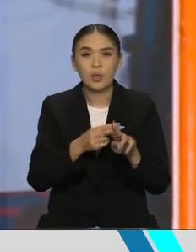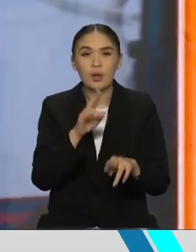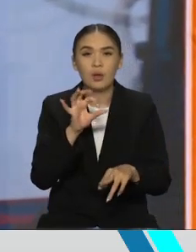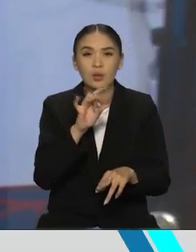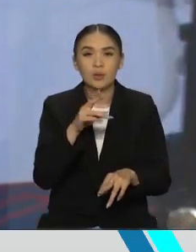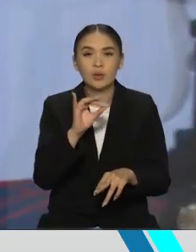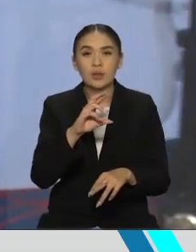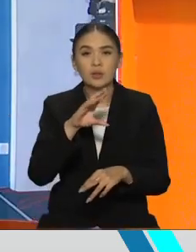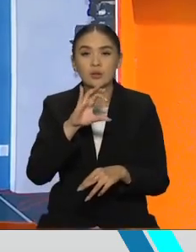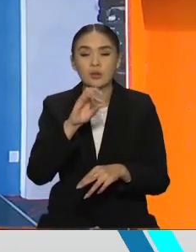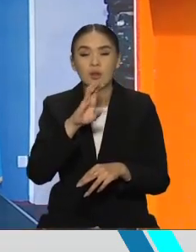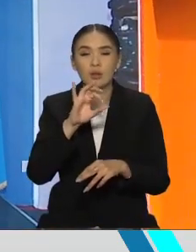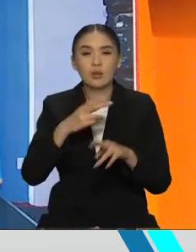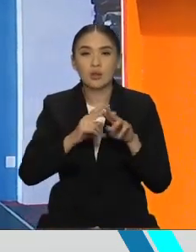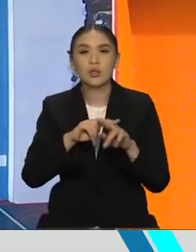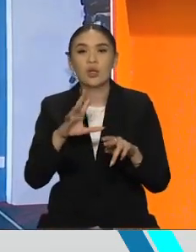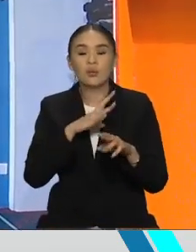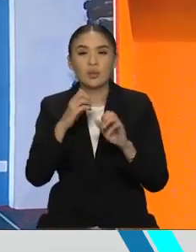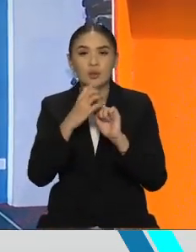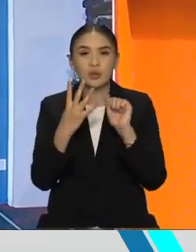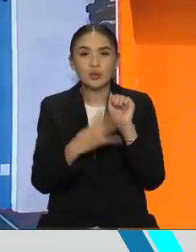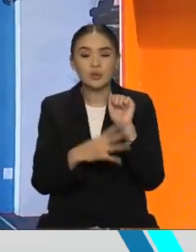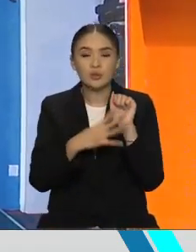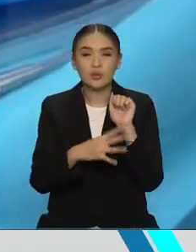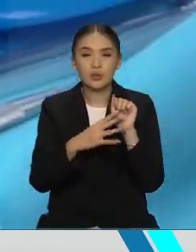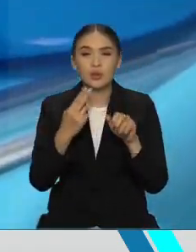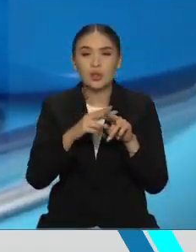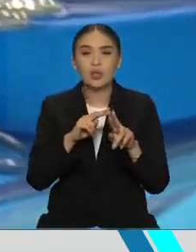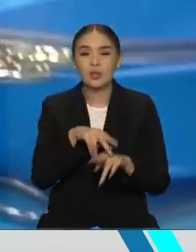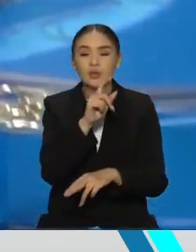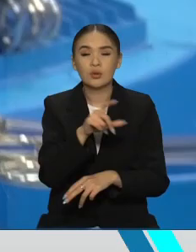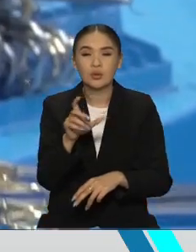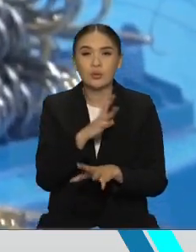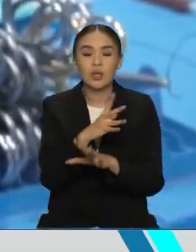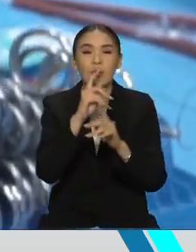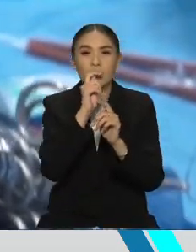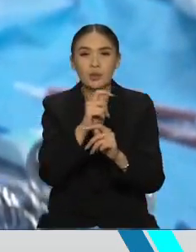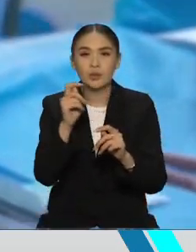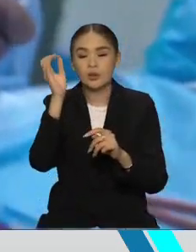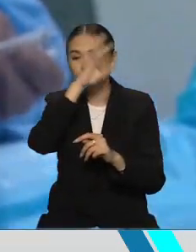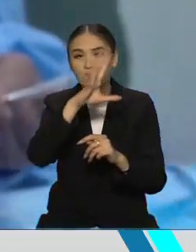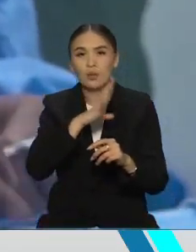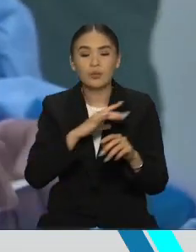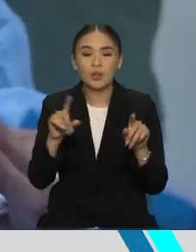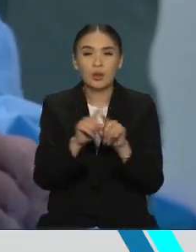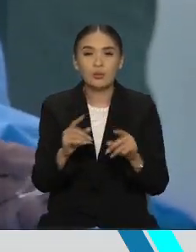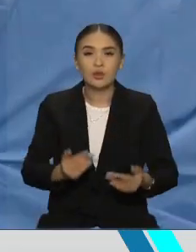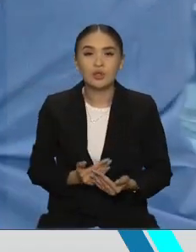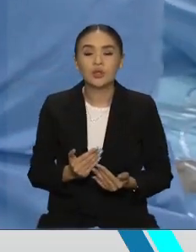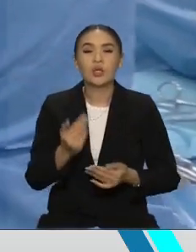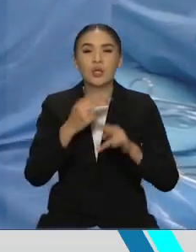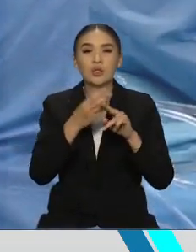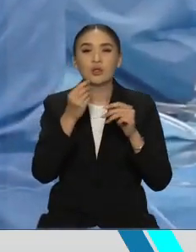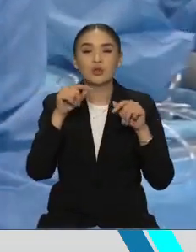кардиохирурги подарили вторую жизнь почти 90 пациентам. На сегодняшний день в очереди на операцию стоят еще около